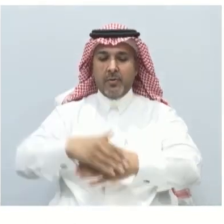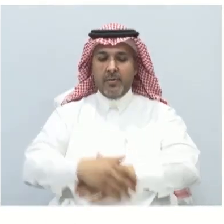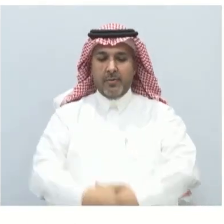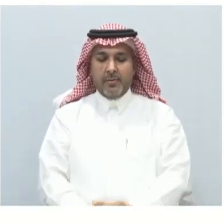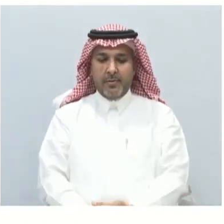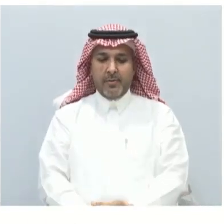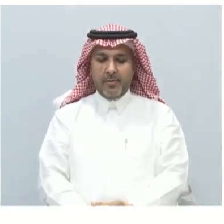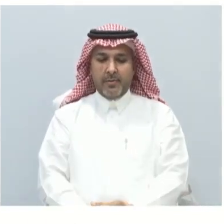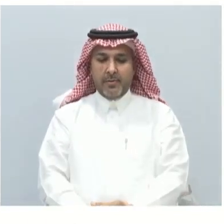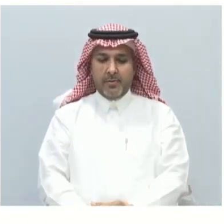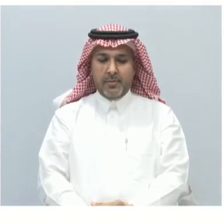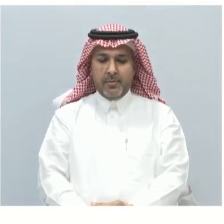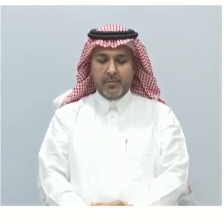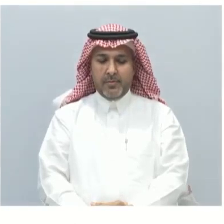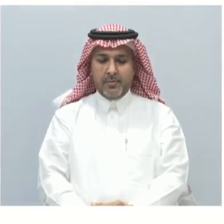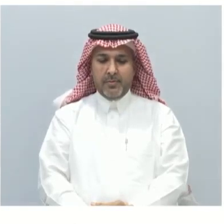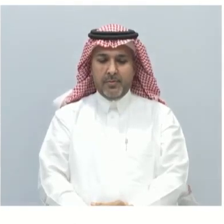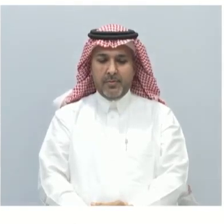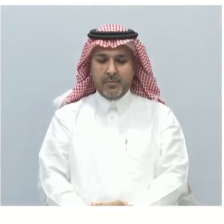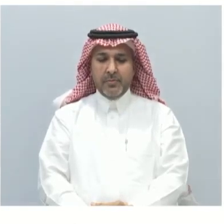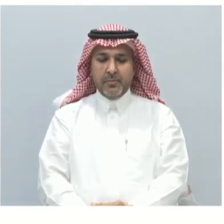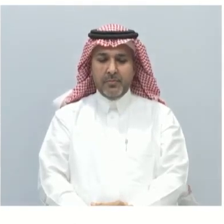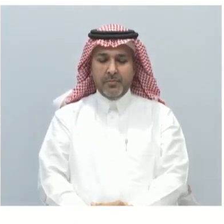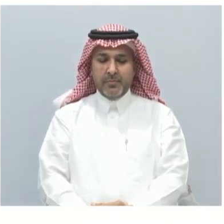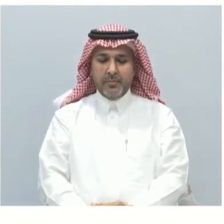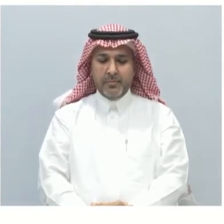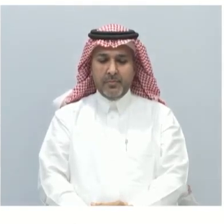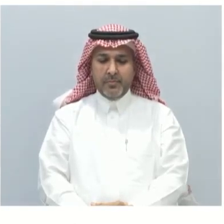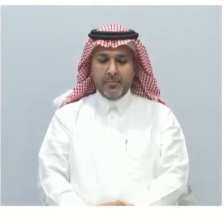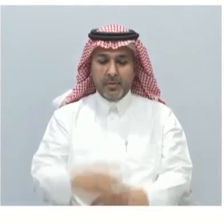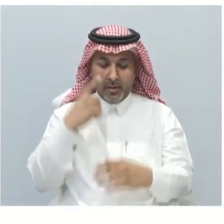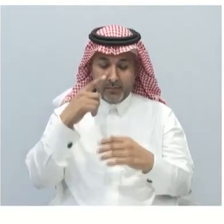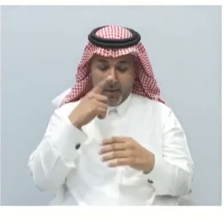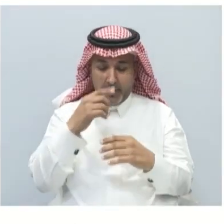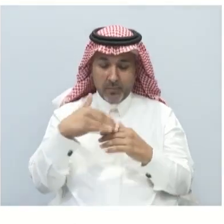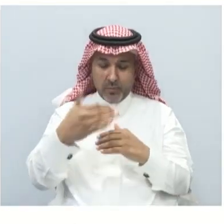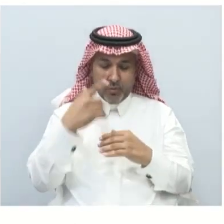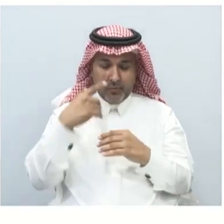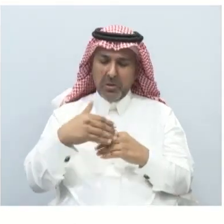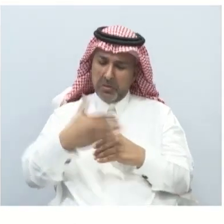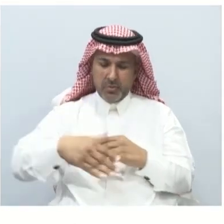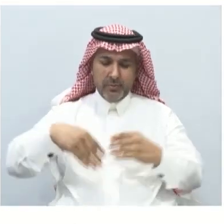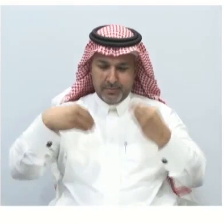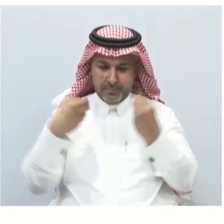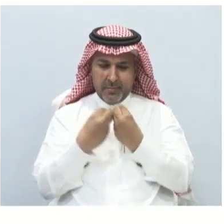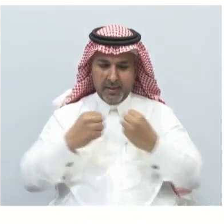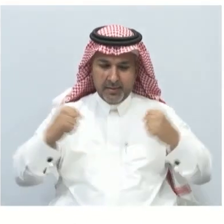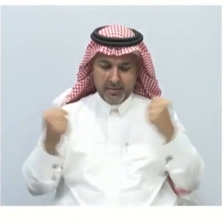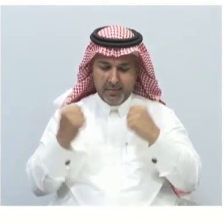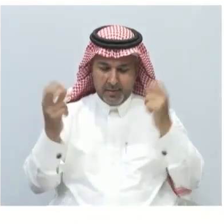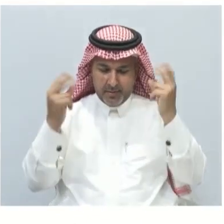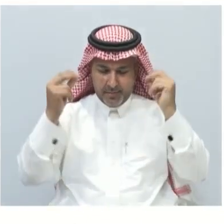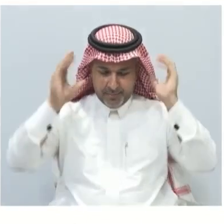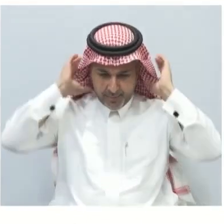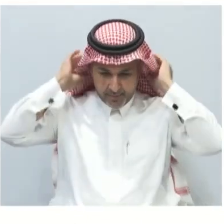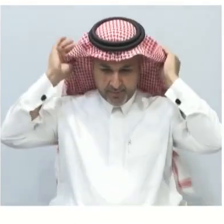حتكون متزايد المجال هو ار والمدى هو ار بلس وخط التقارب له هو محور